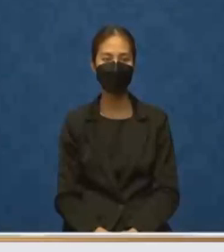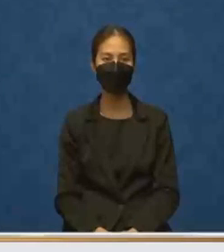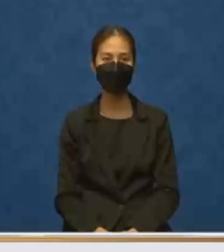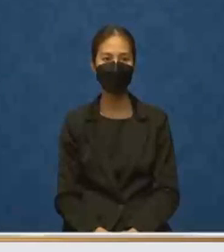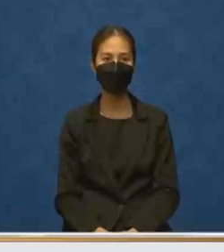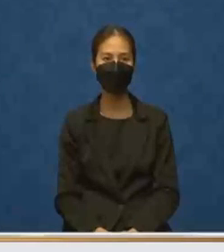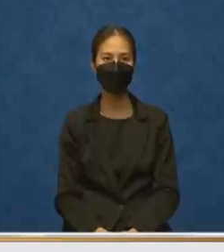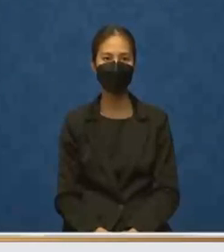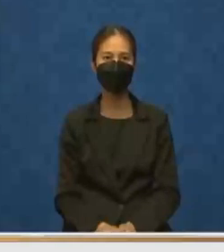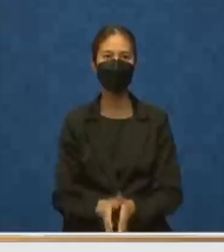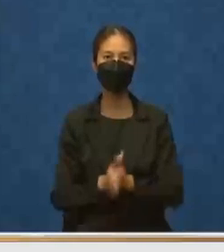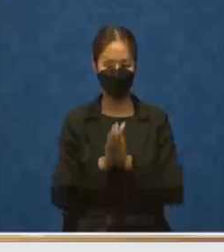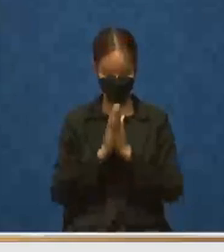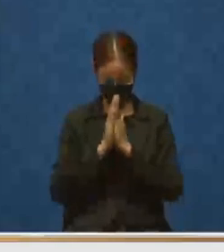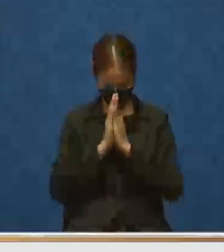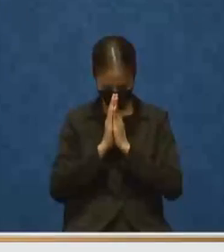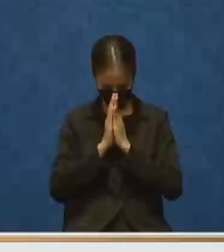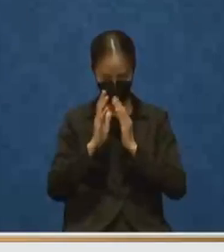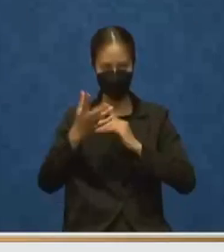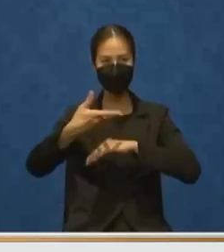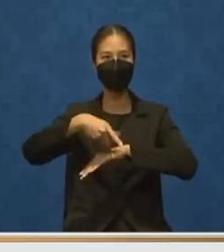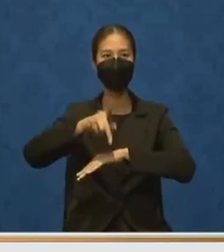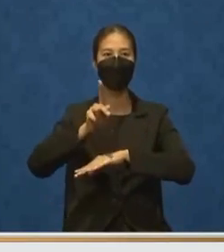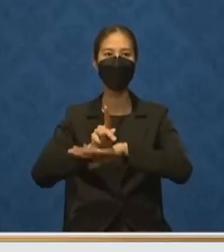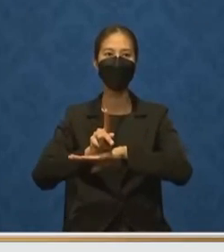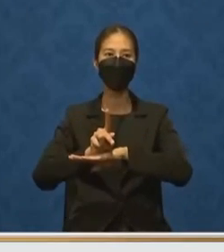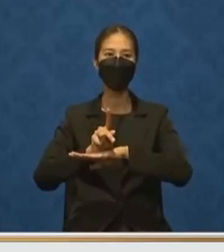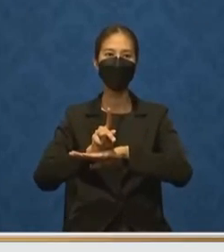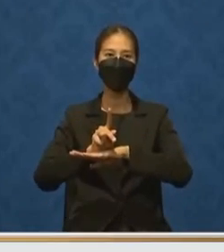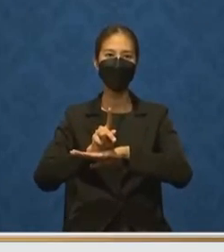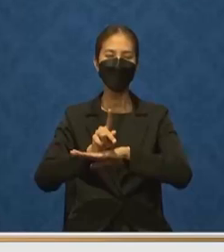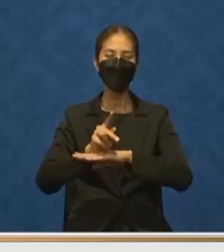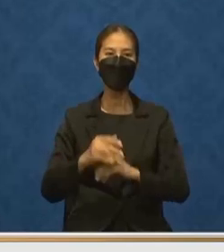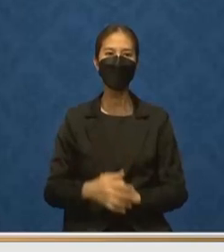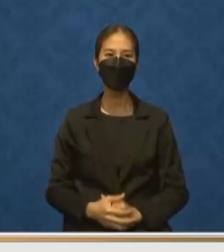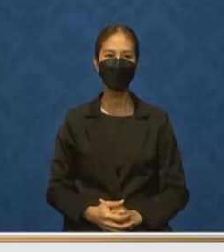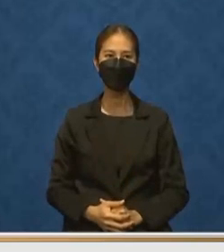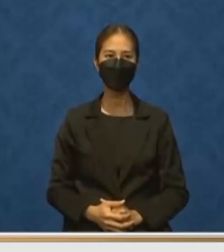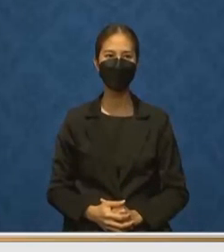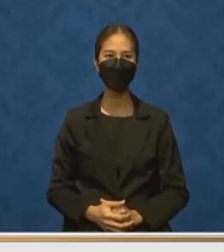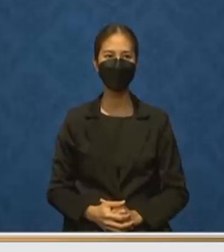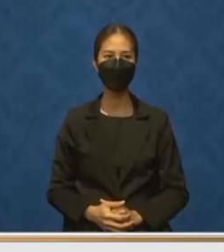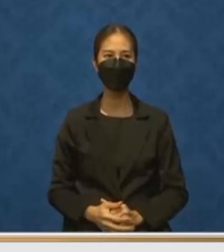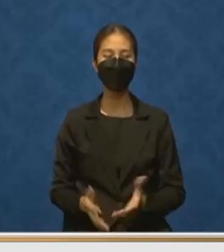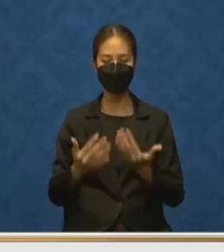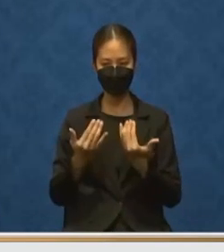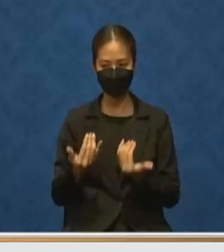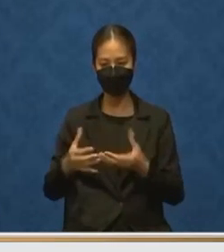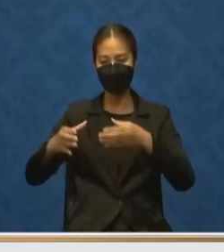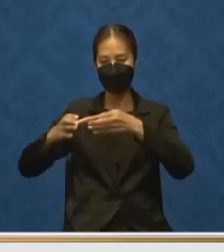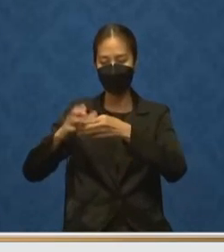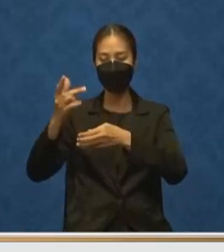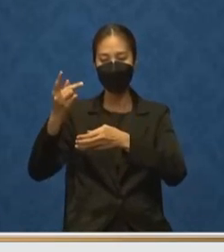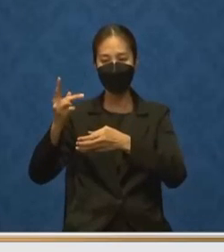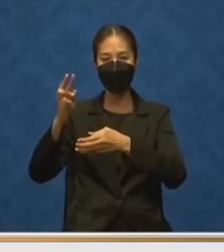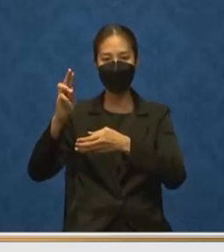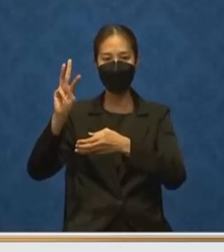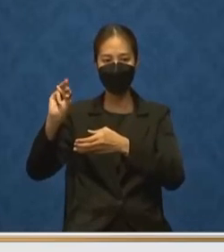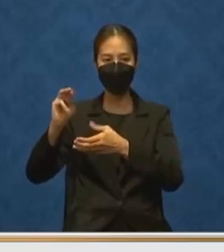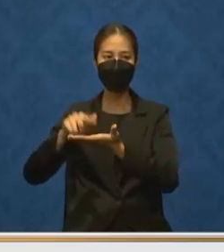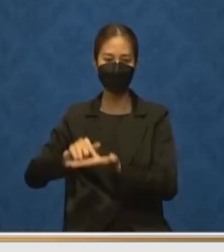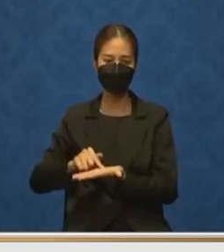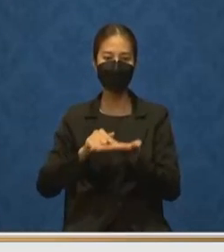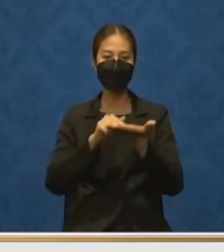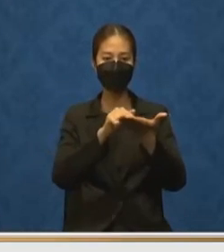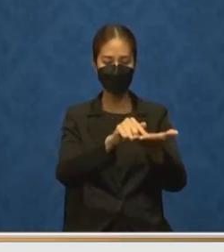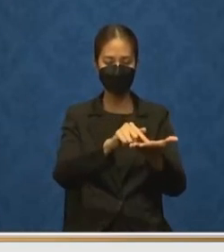กราบเรียนท่านประธานสภาที่เคารพและสมาชิกที่รักทุกท่านคณะรัฐมนตรีขอเสนอร่างพระราชบัญญัติงบประมา